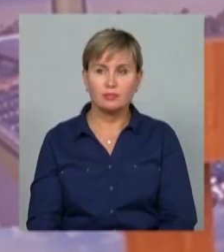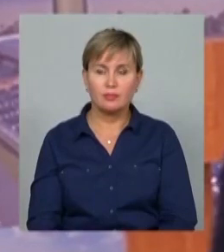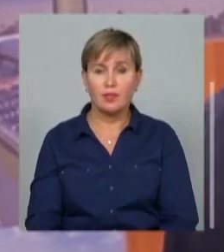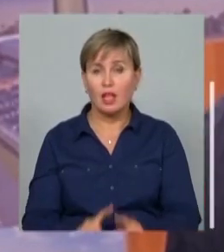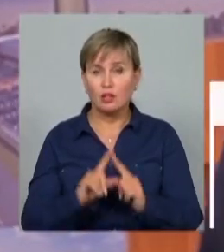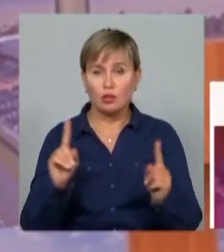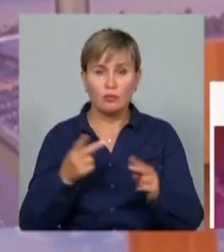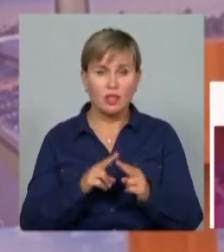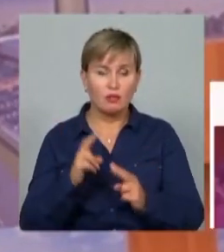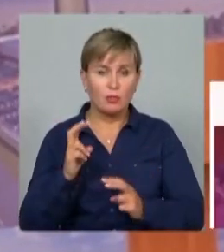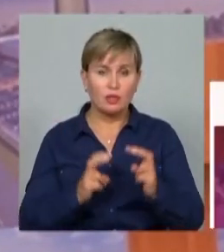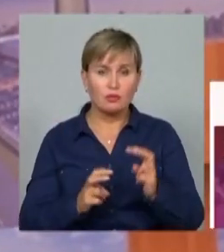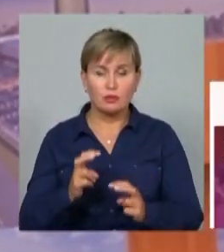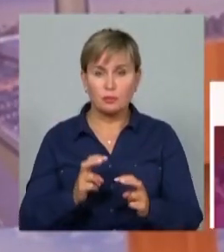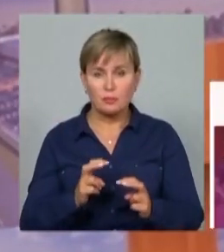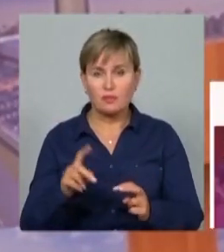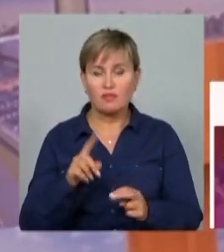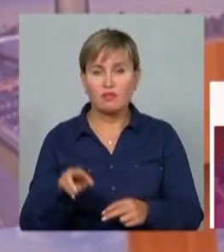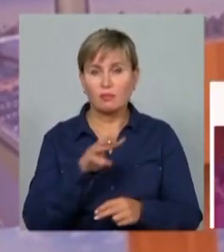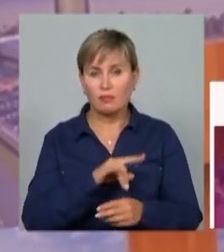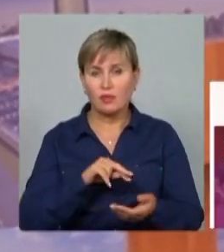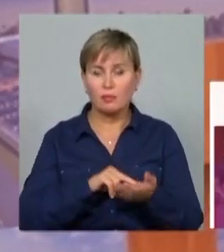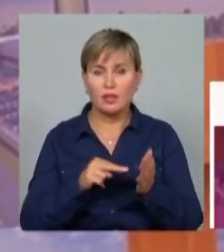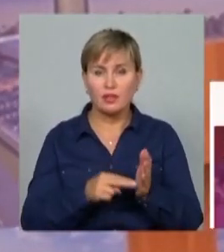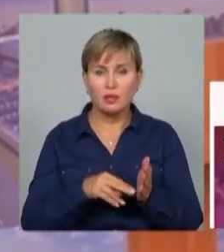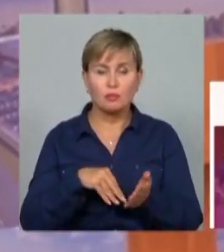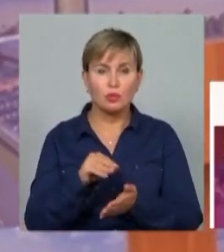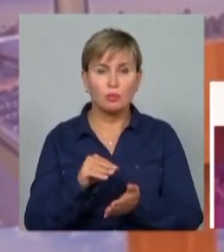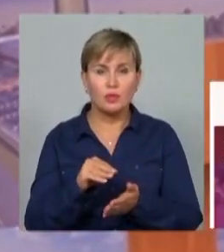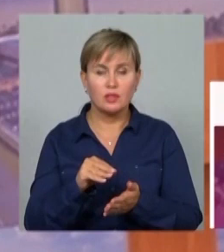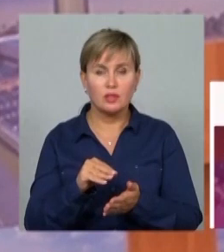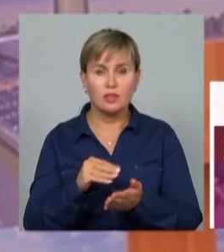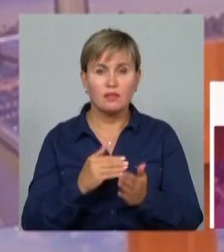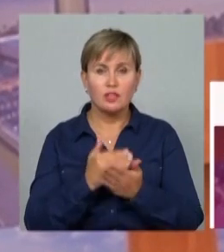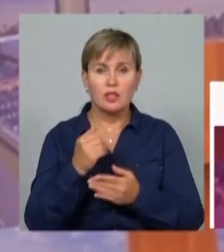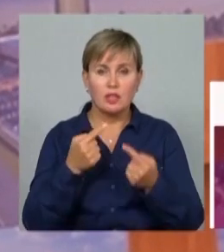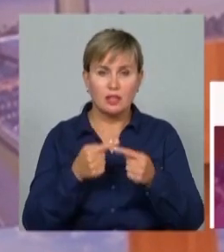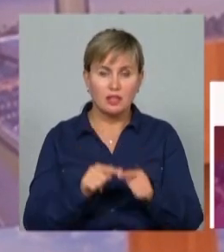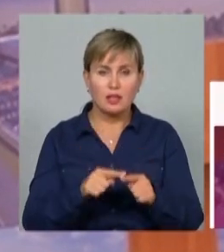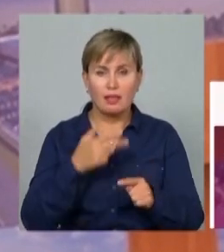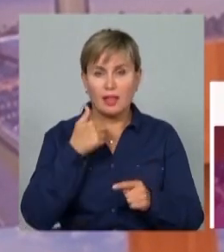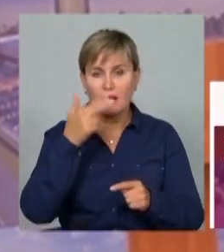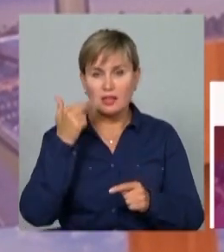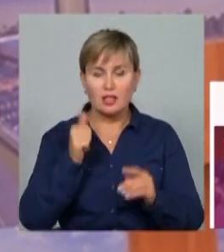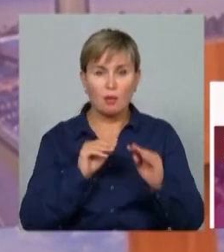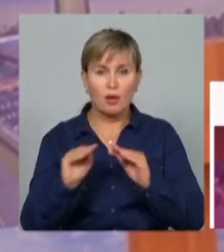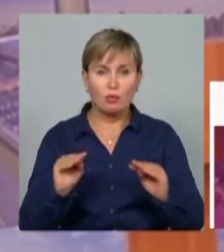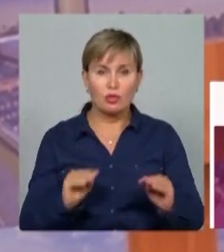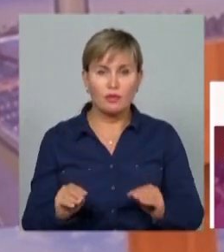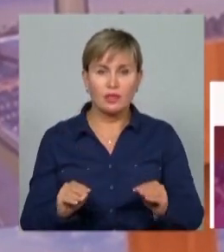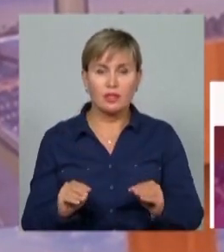Особенность данного производства, то, что мы планируем закупить высокотехнологичное итальянское оборудование,